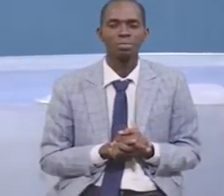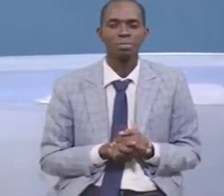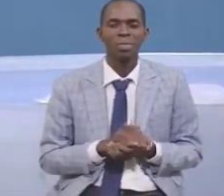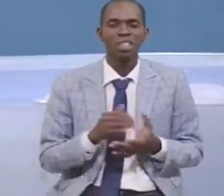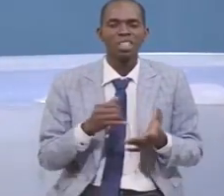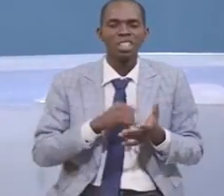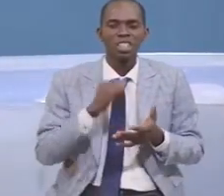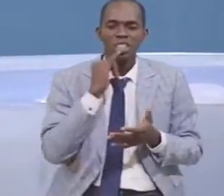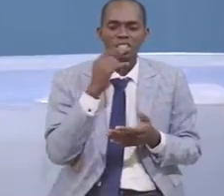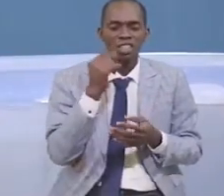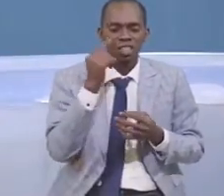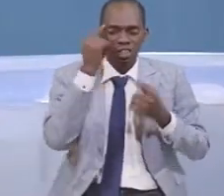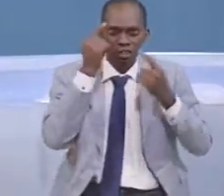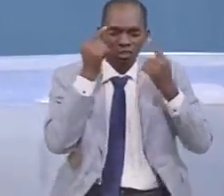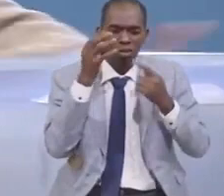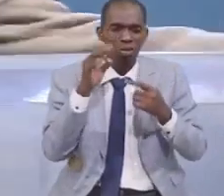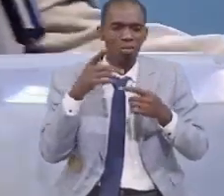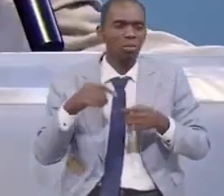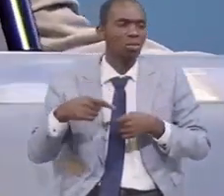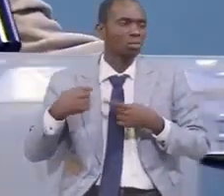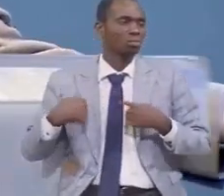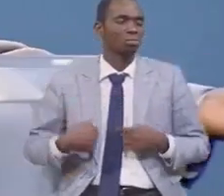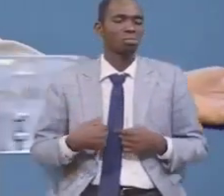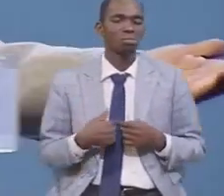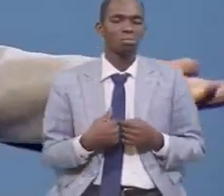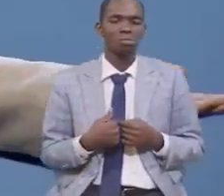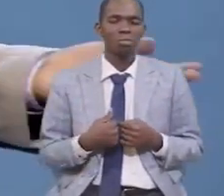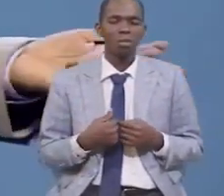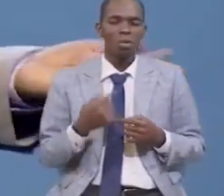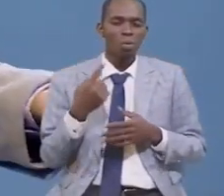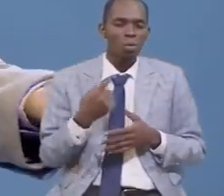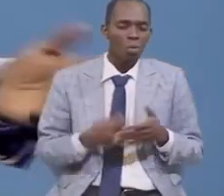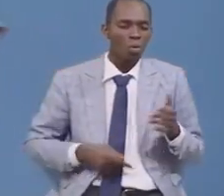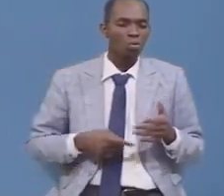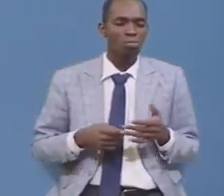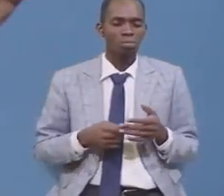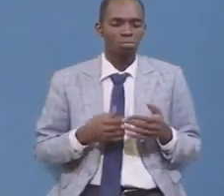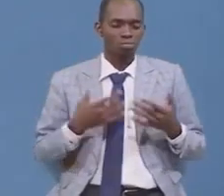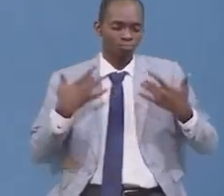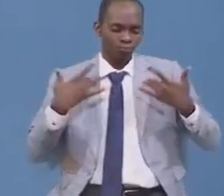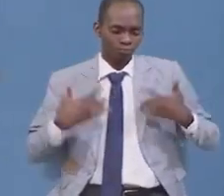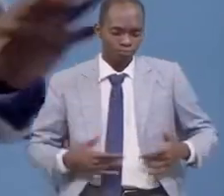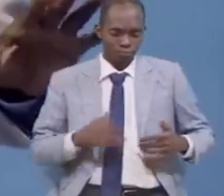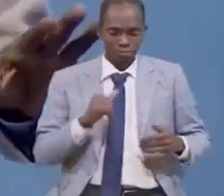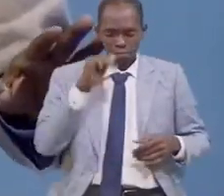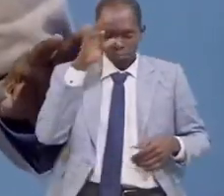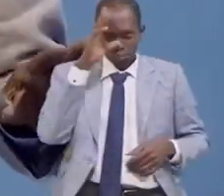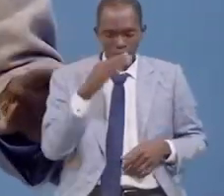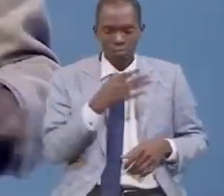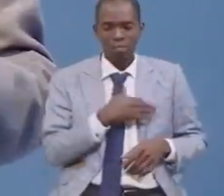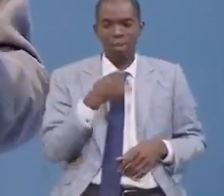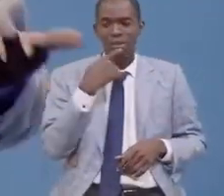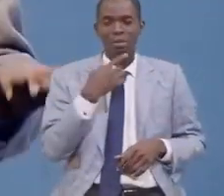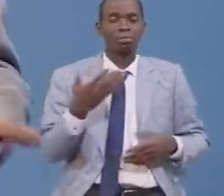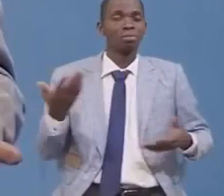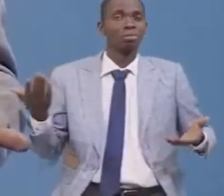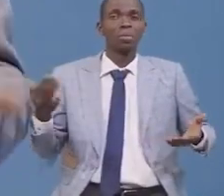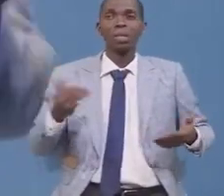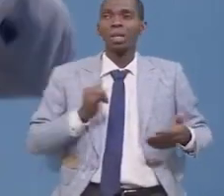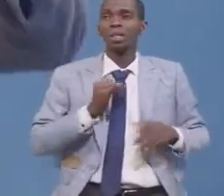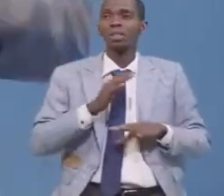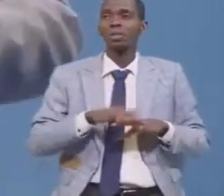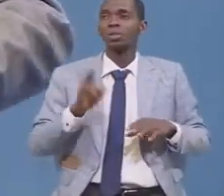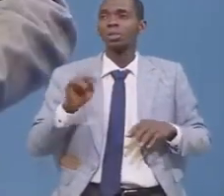ఆఫ్ ద హార్ట్ అది వారి హృదయ ఆలోచన వాట్ ఇస్ కరేజియస్ ఎ మ్యాన్ టు ద పాయింట్ హి సేస్ దేర్స్ నో యూస్ లివింగ్ అండ్ హి